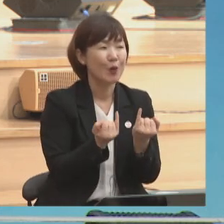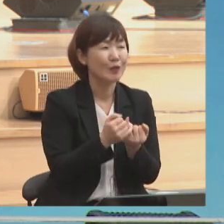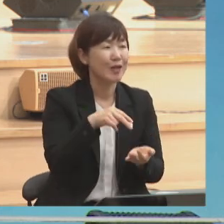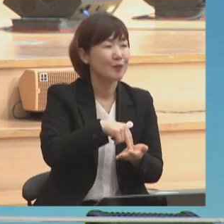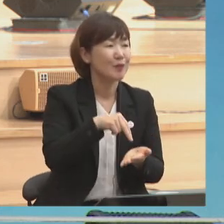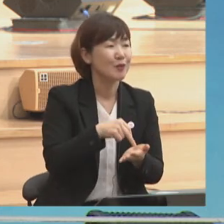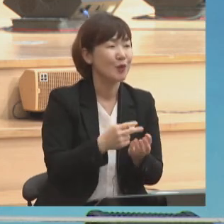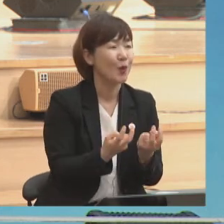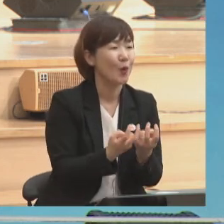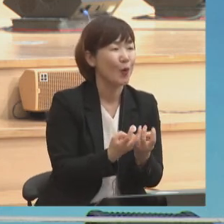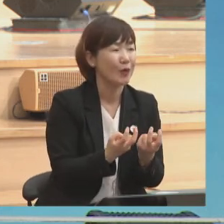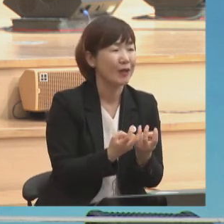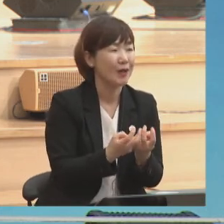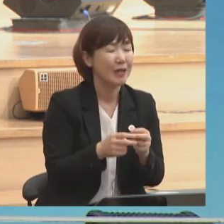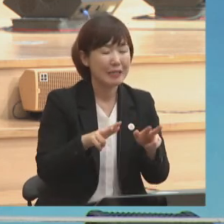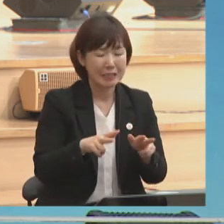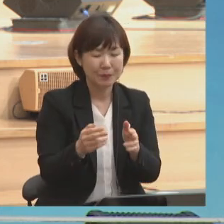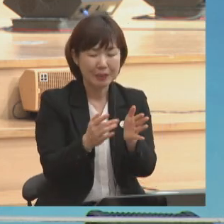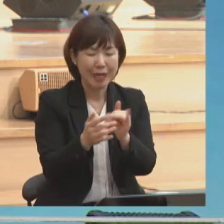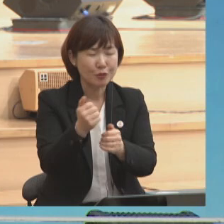여러분, 지금 예수님 뭘 하고 계시는 거예요?